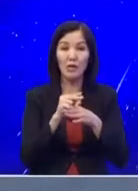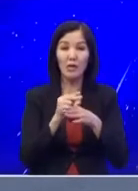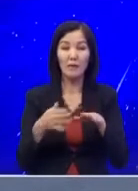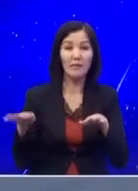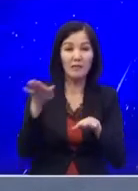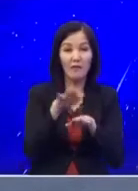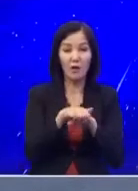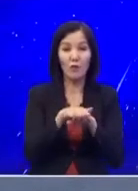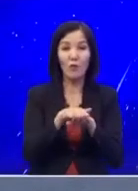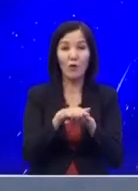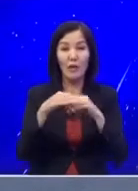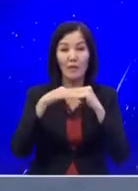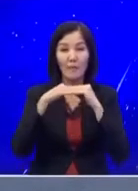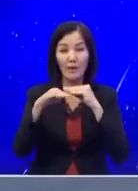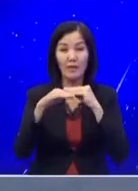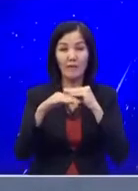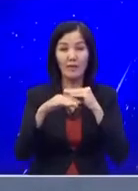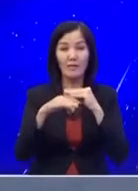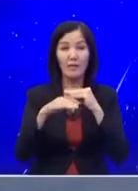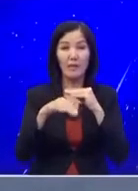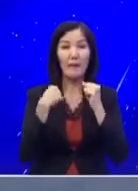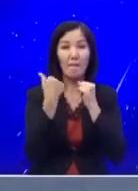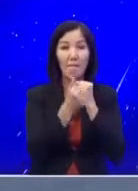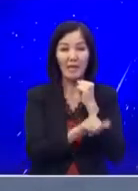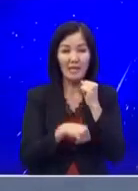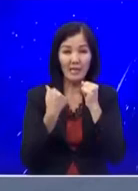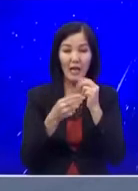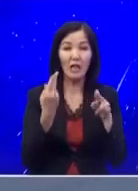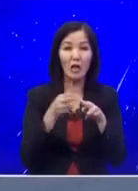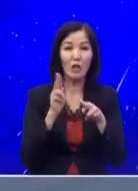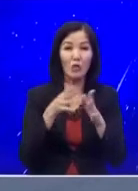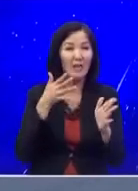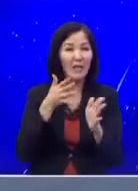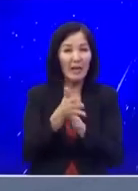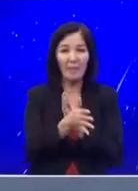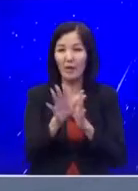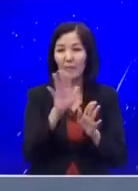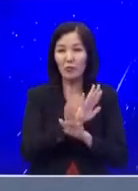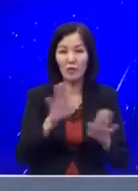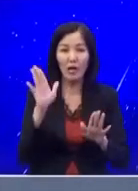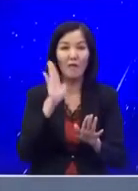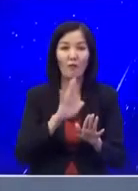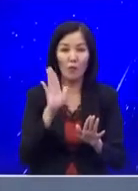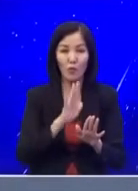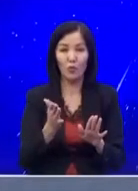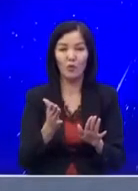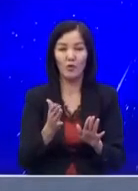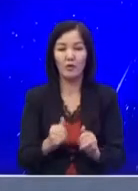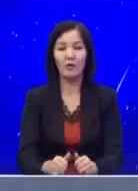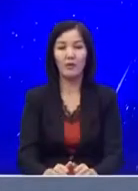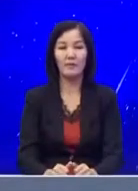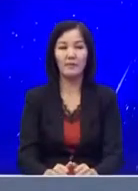пеникритом, пенитроном, скрепа. То есть это специальный материал, который не пропускает воду из